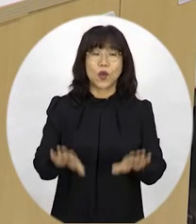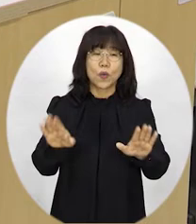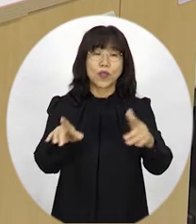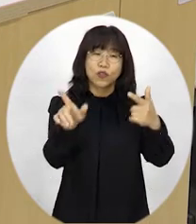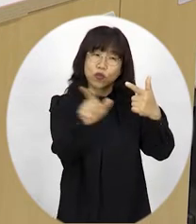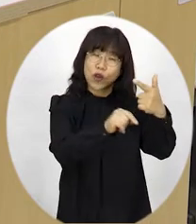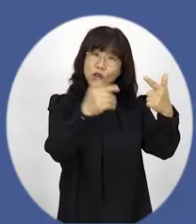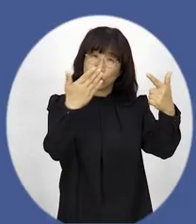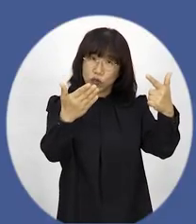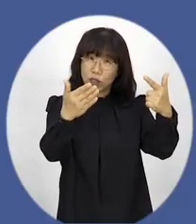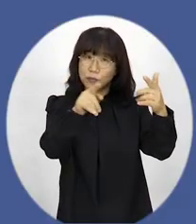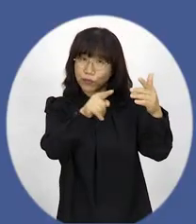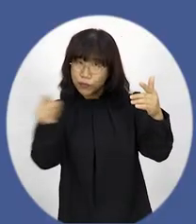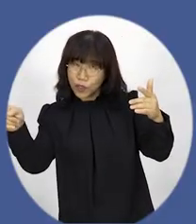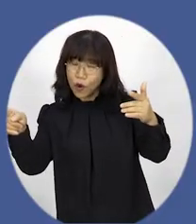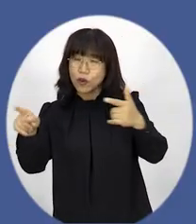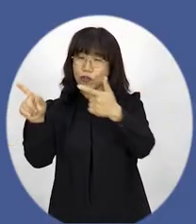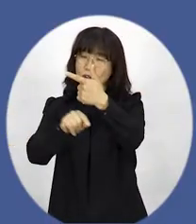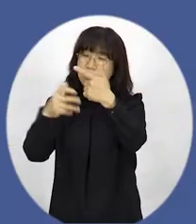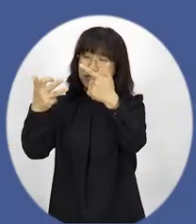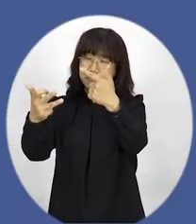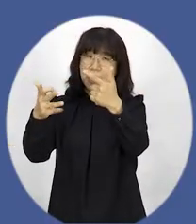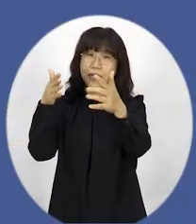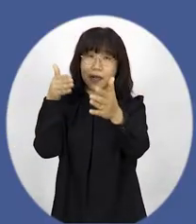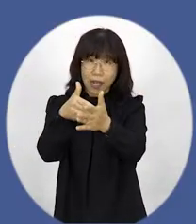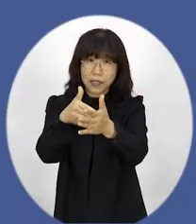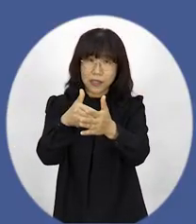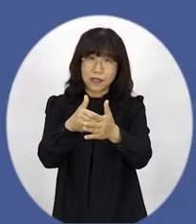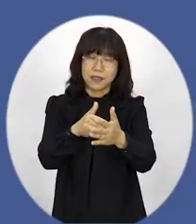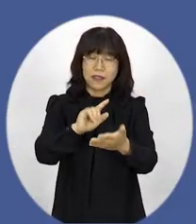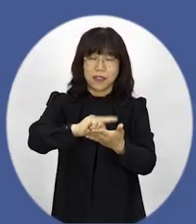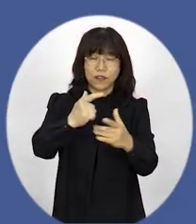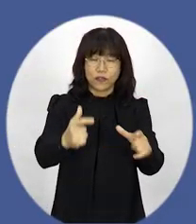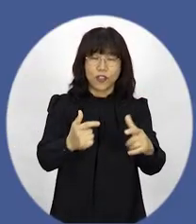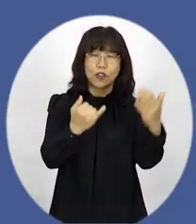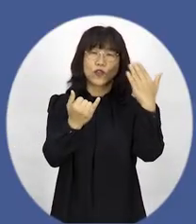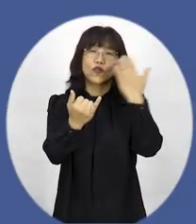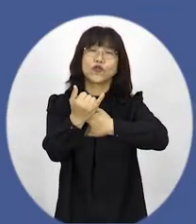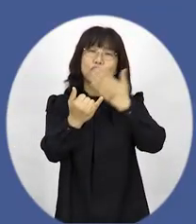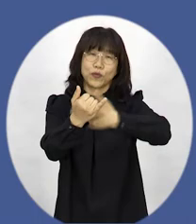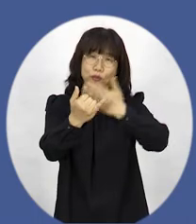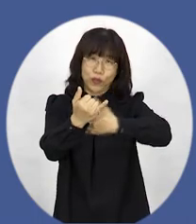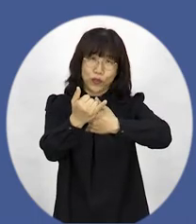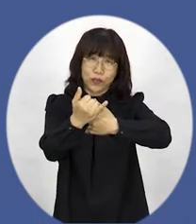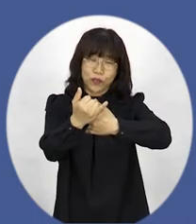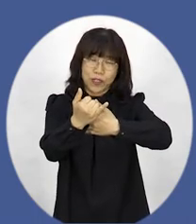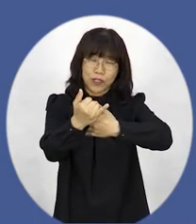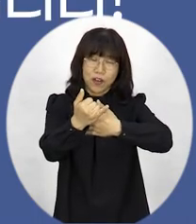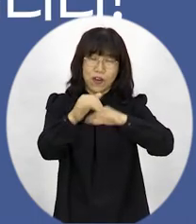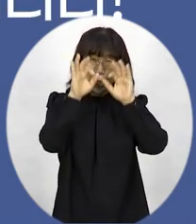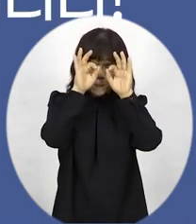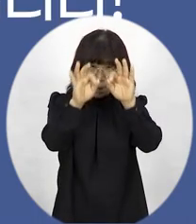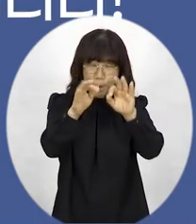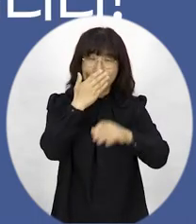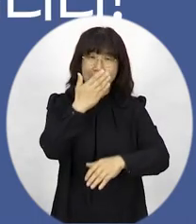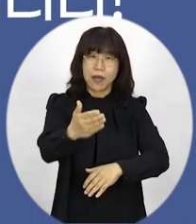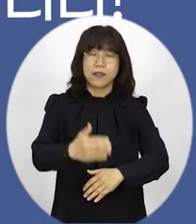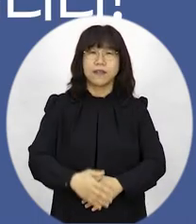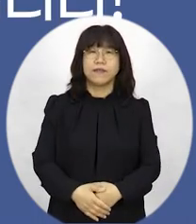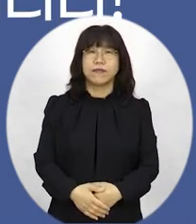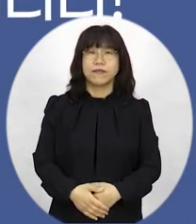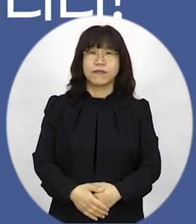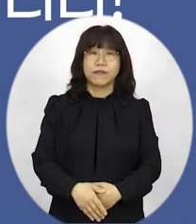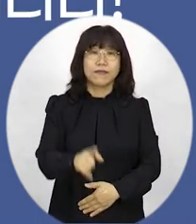부탁드립니다. 오는 6월 9일부터 시작되는 강좌는 18일까지 강서구청 유튜브 채널에서 사전 신청